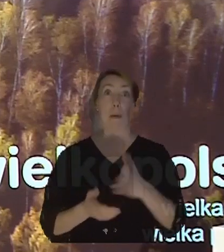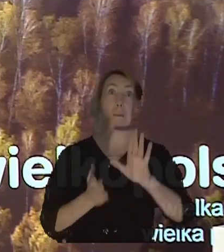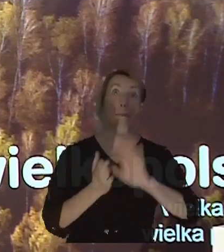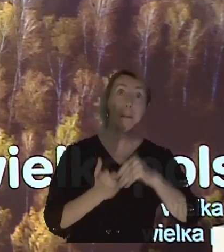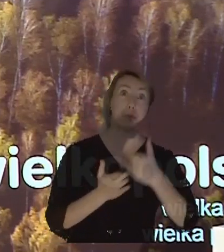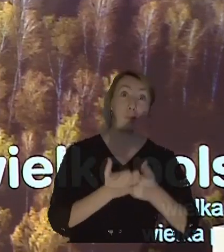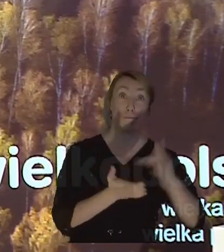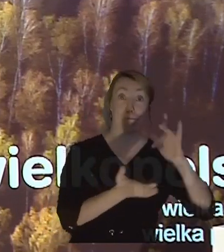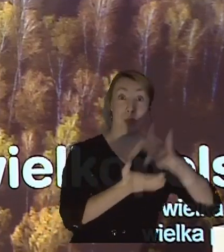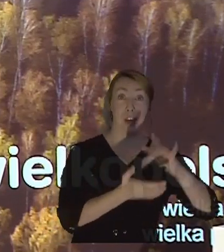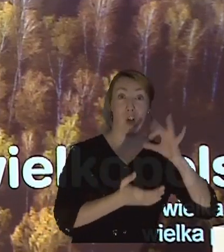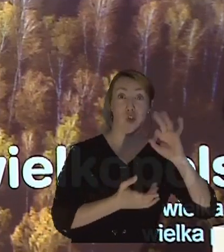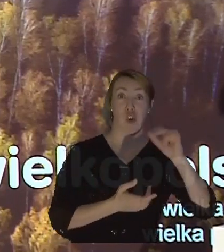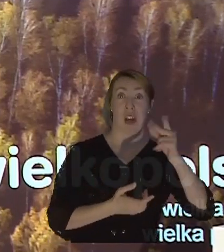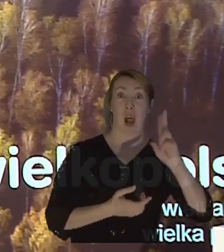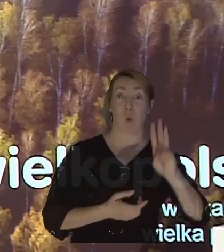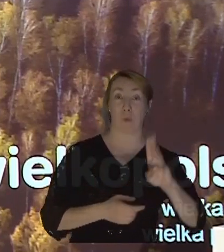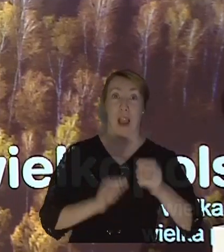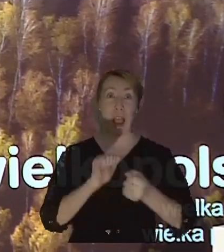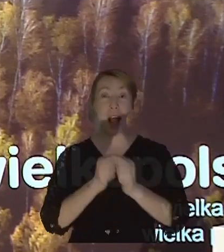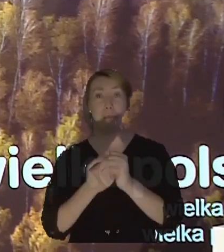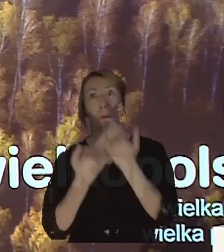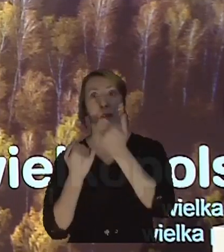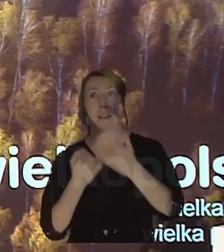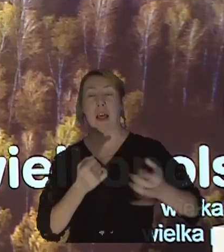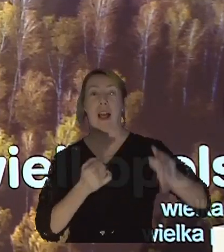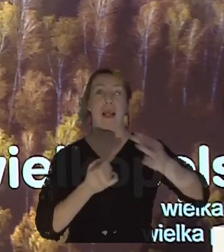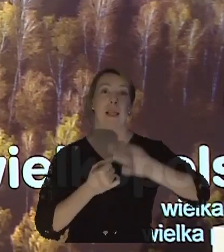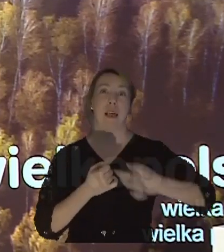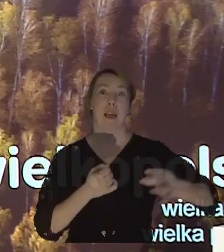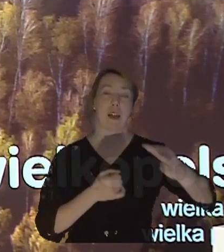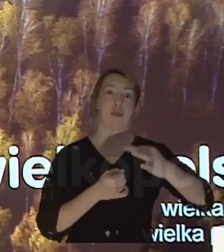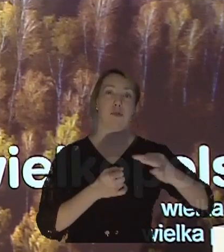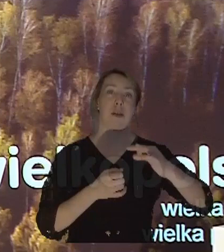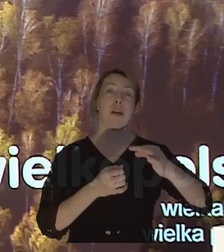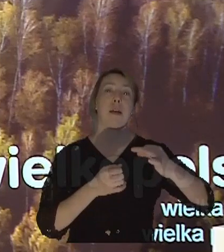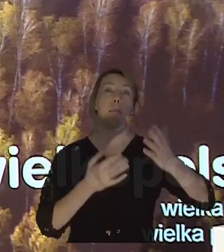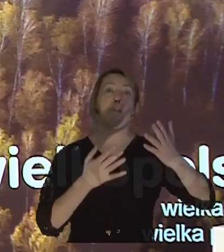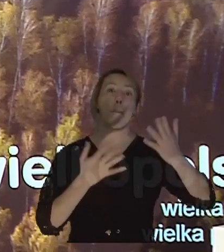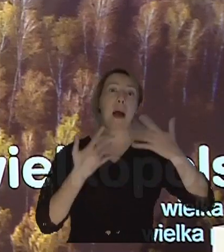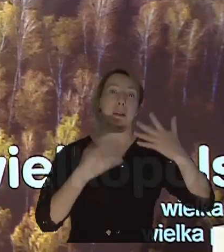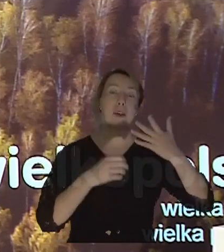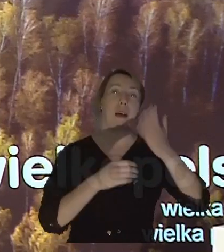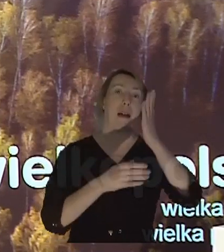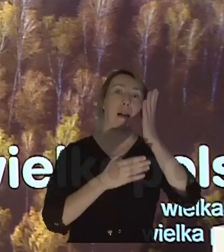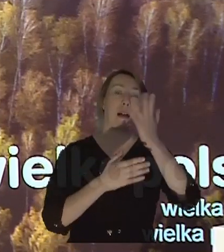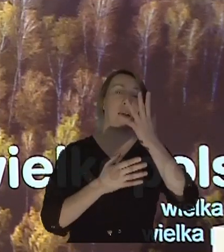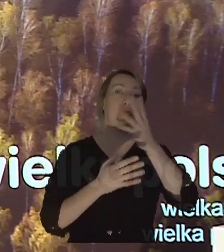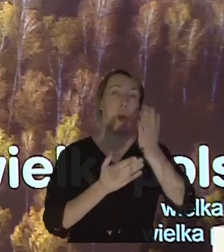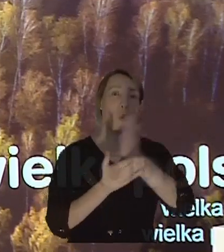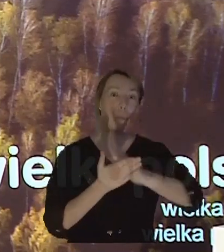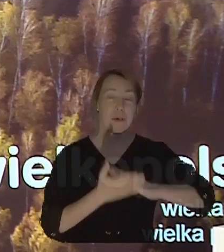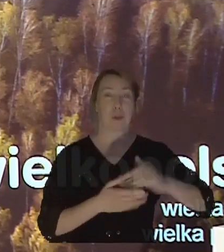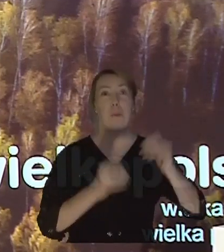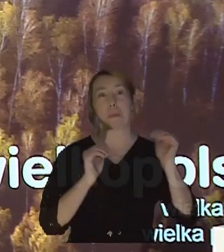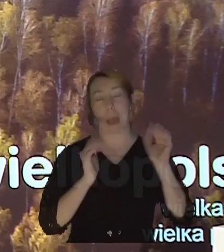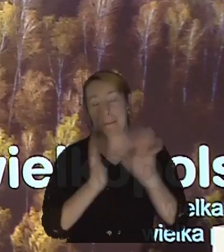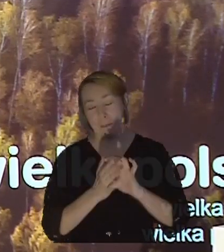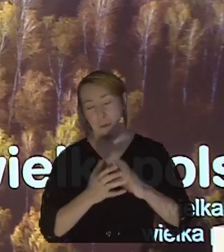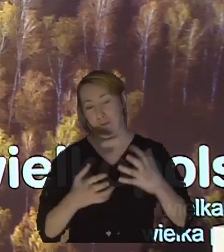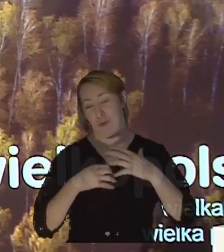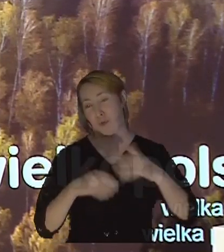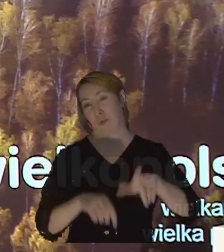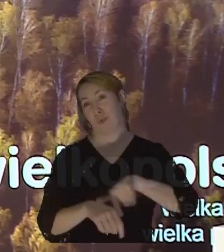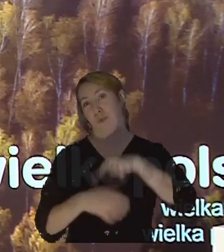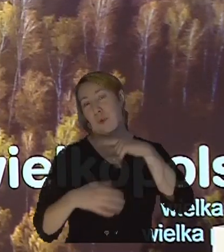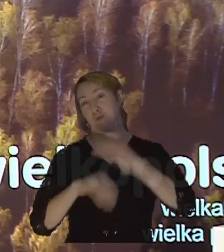Sierakowie, albo wielu jezior Przemęckiego Parku Krajobrazowego, żyliby do teraz długo i szczęśliwie,